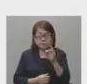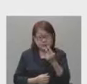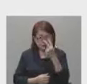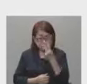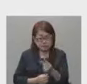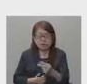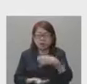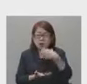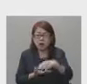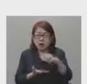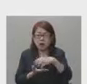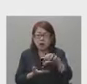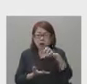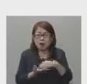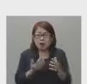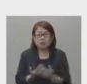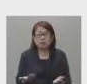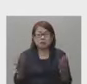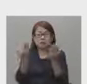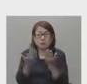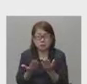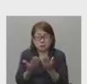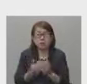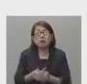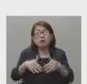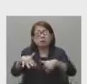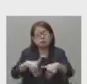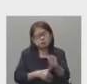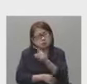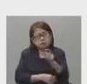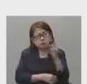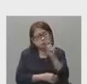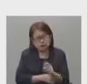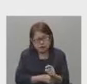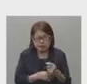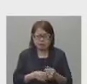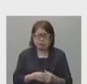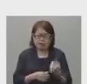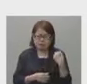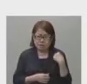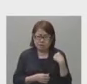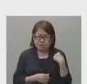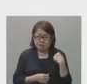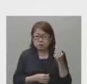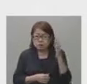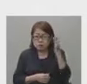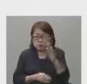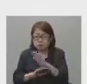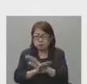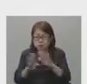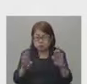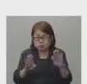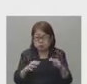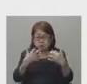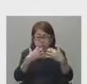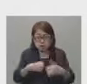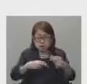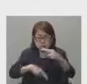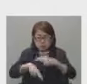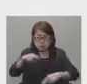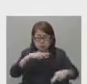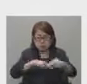รายงานเป็นคู่คู่ครับนี่ฮะประชาชนสงสัยครับว่าจะมีการยกเลิกการเครื่องตรวจวัดอุณหภูมิที่สนามบินหรือเป